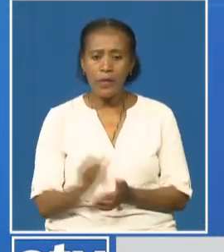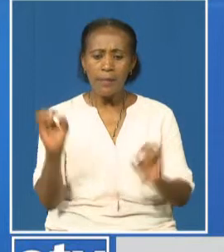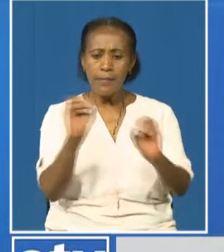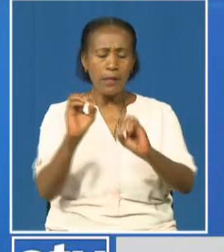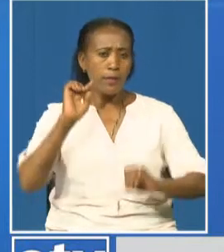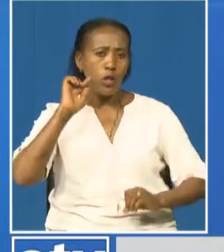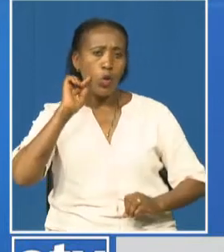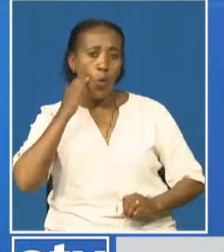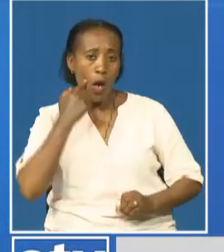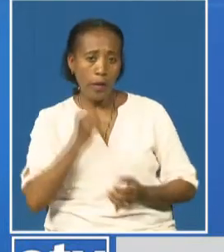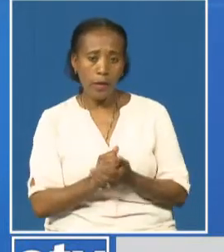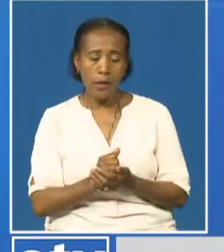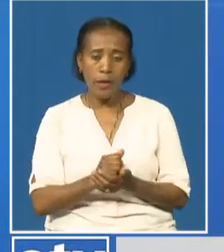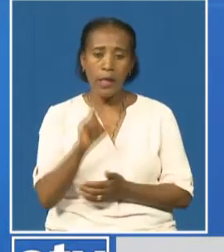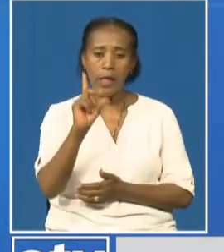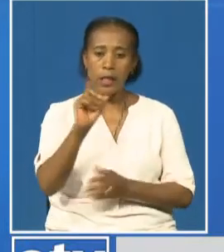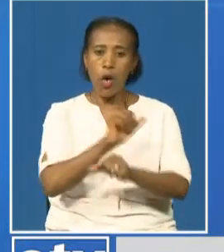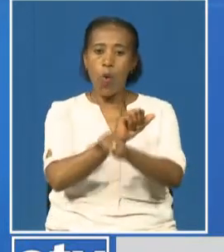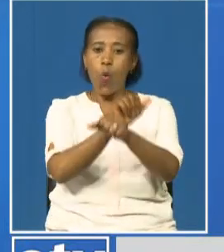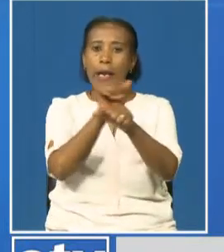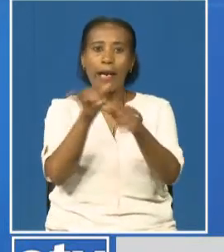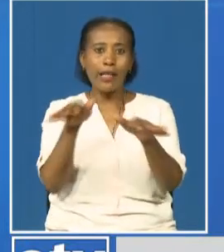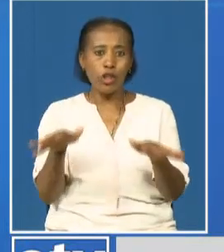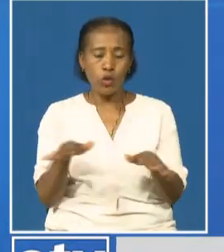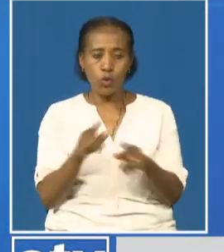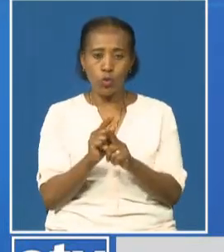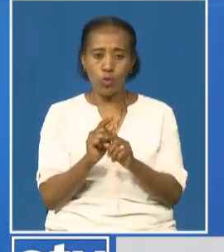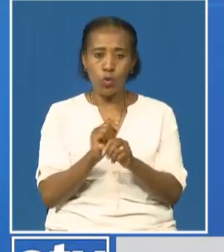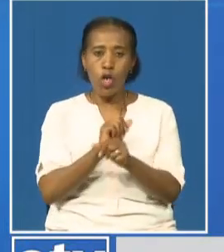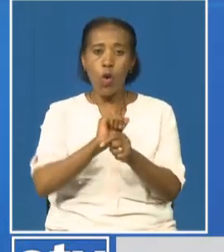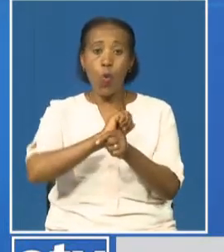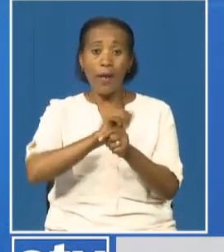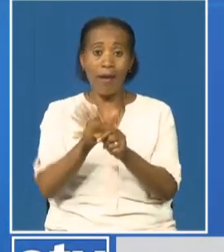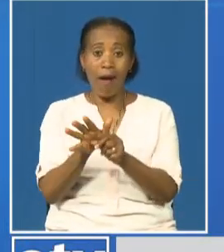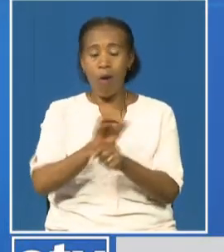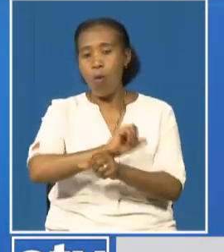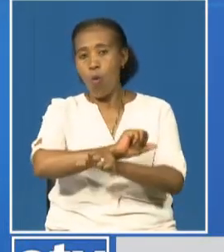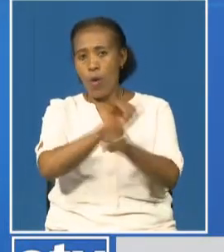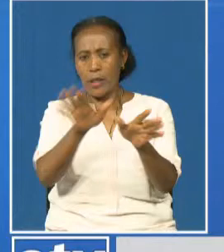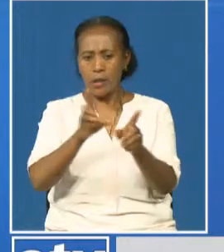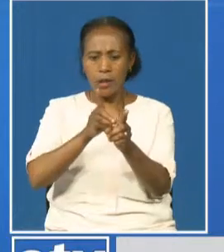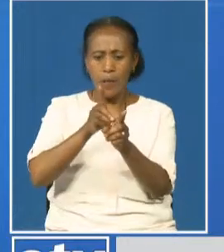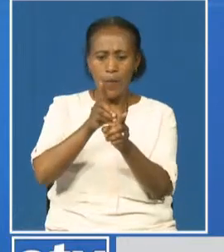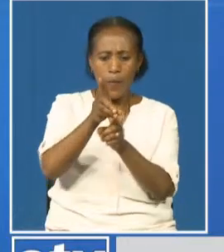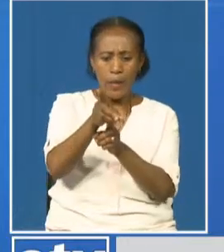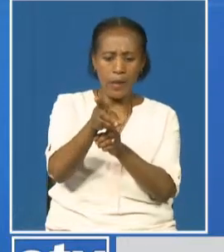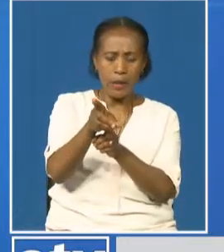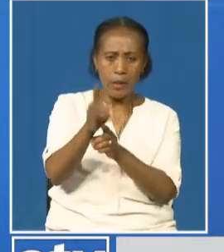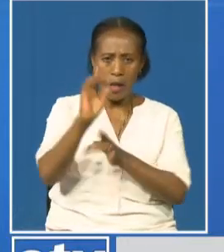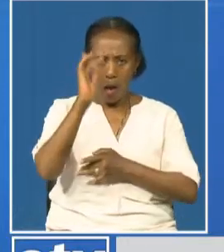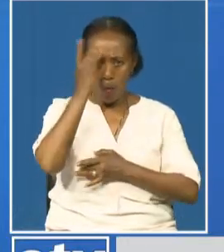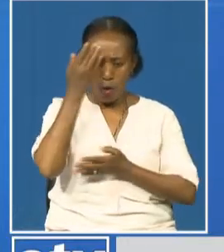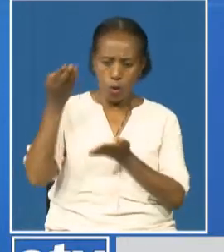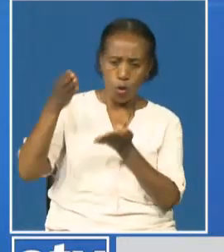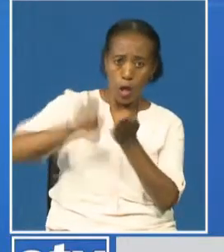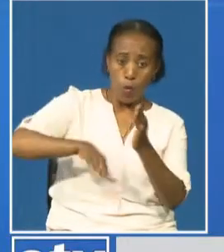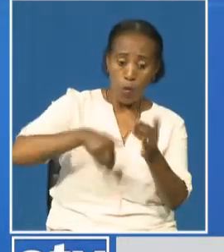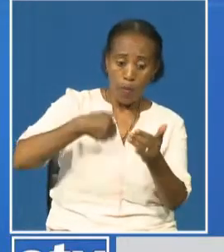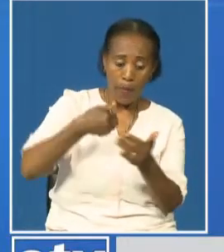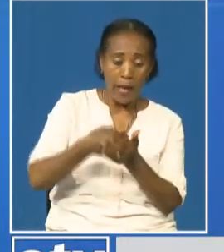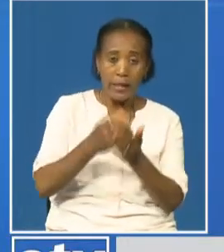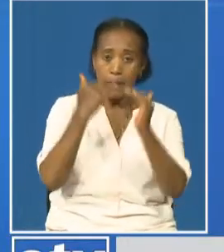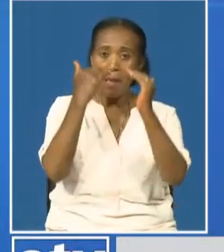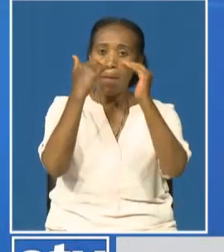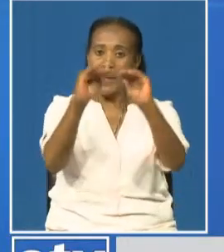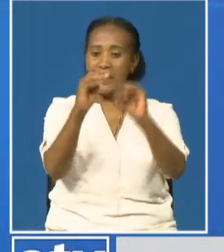ምንም እንኳ የወረርሽኙ የኮሮና ወረርሽኝ በቀጥታ አሟቸው ለሞት የሚያደርስበት